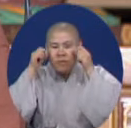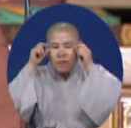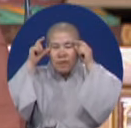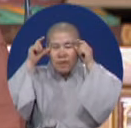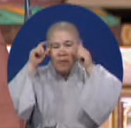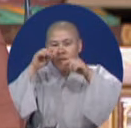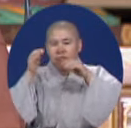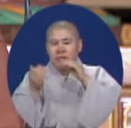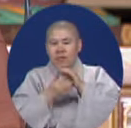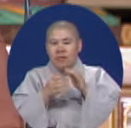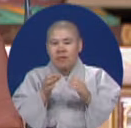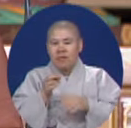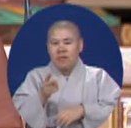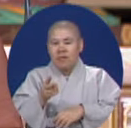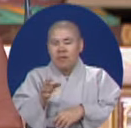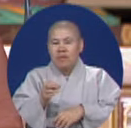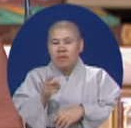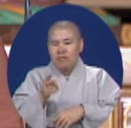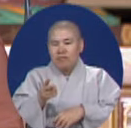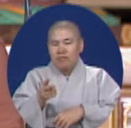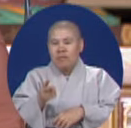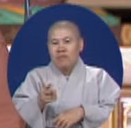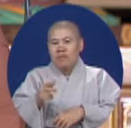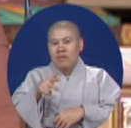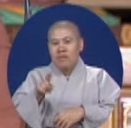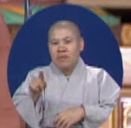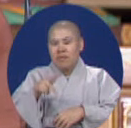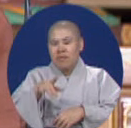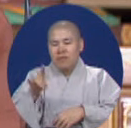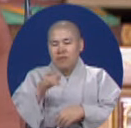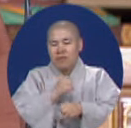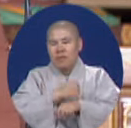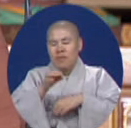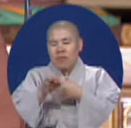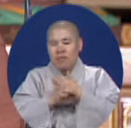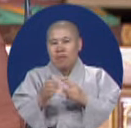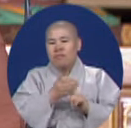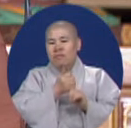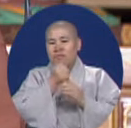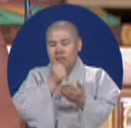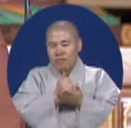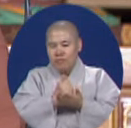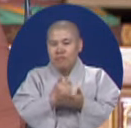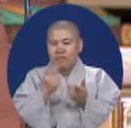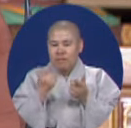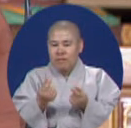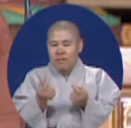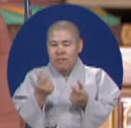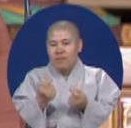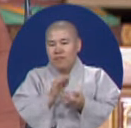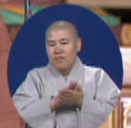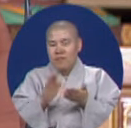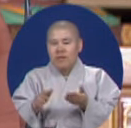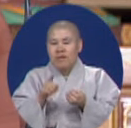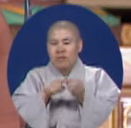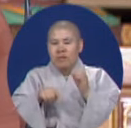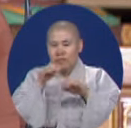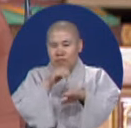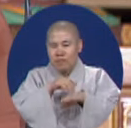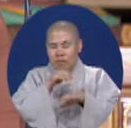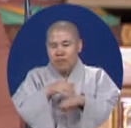여여히 자제하면 그 부처님인 거예요. 그게 수행이에요.